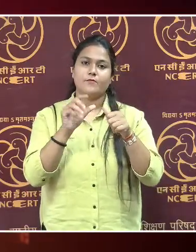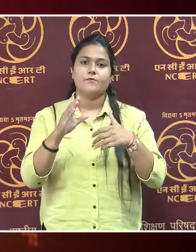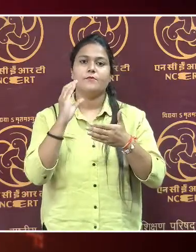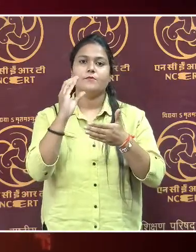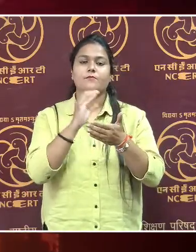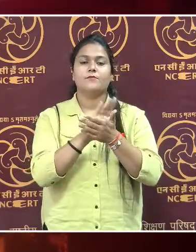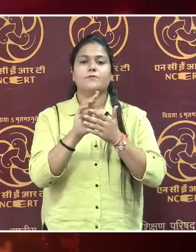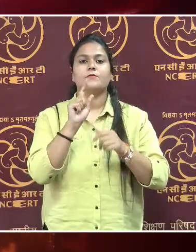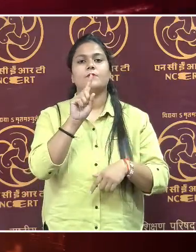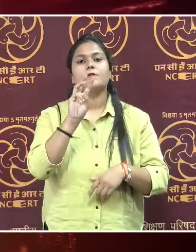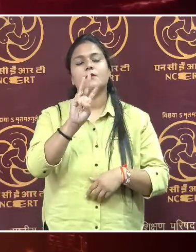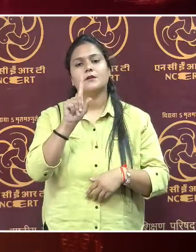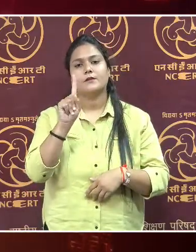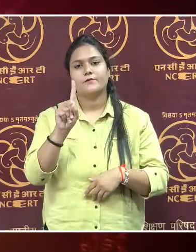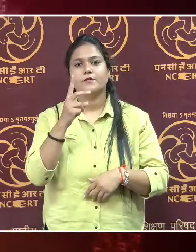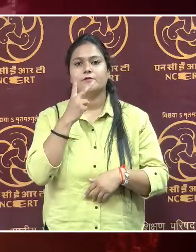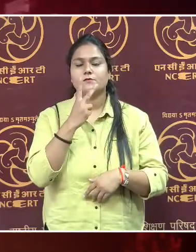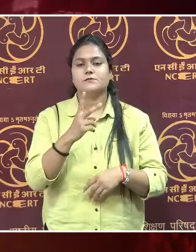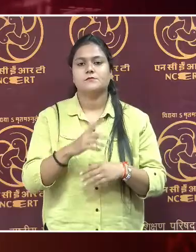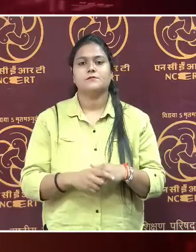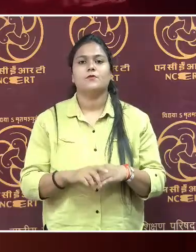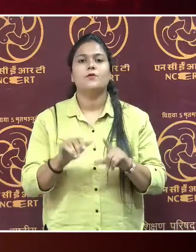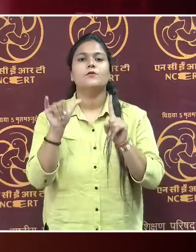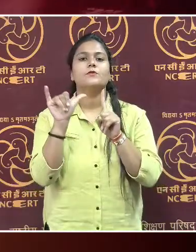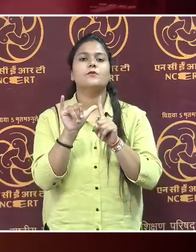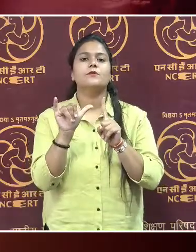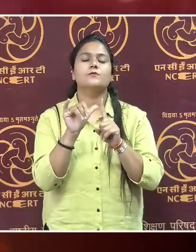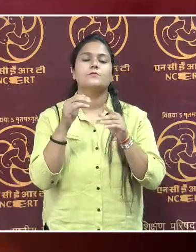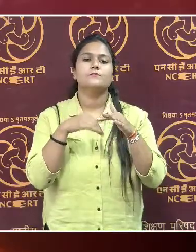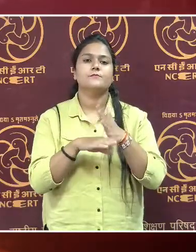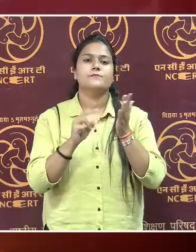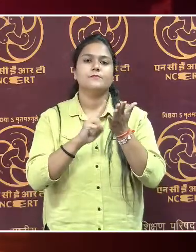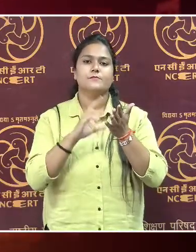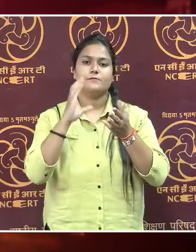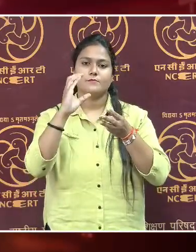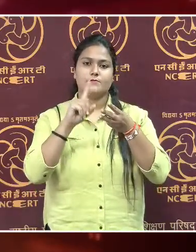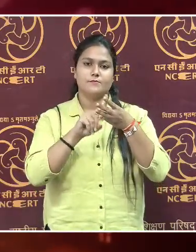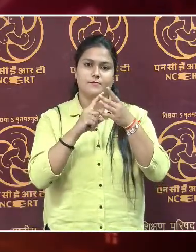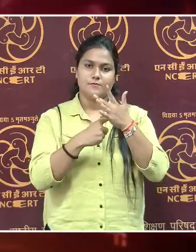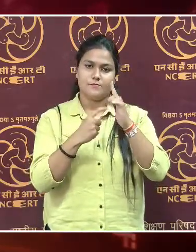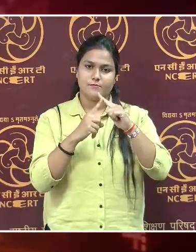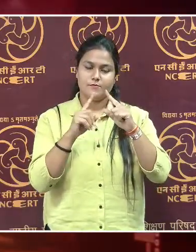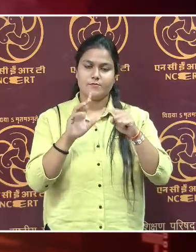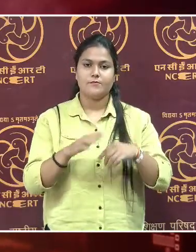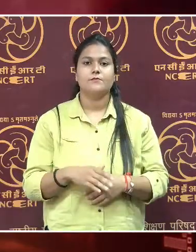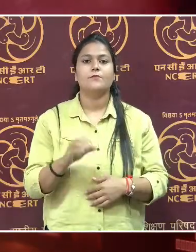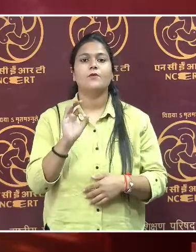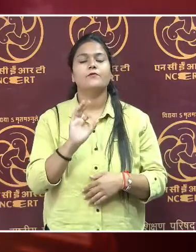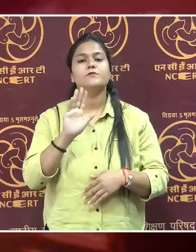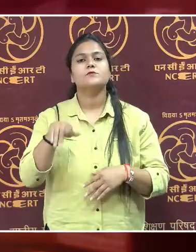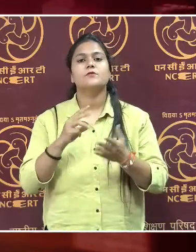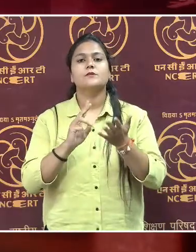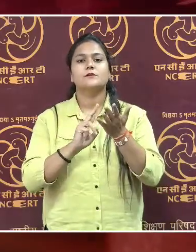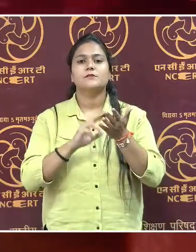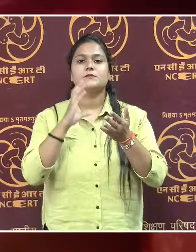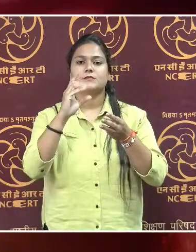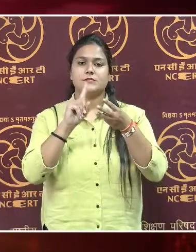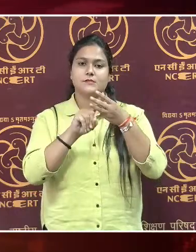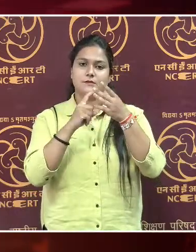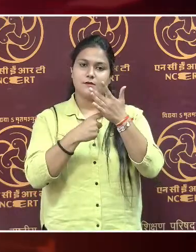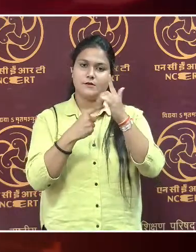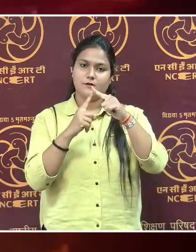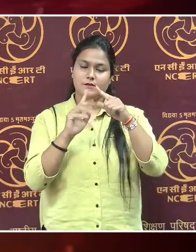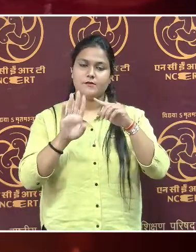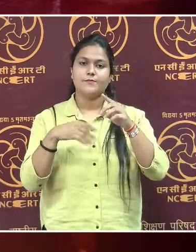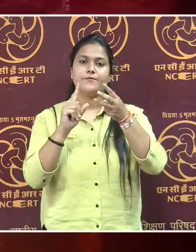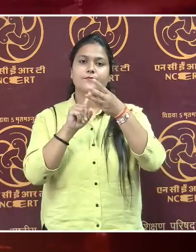channel number 31 and on our YouTube handles NCERT official and NCERT events. जी हाँ, बहुत इंपॉर्टेंट ये ट्रेनिंग